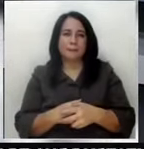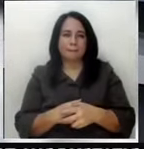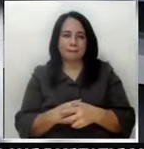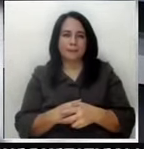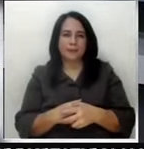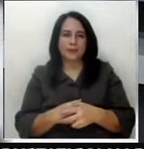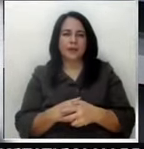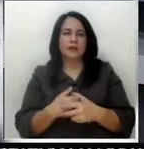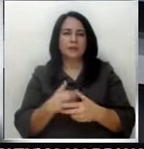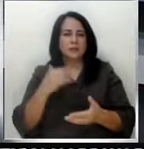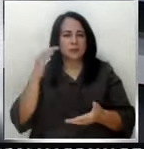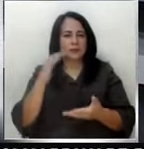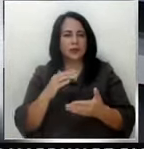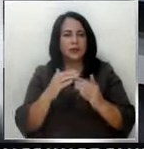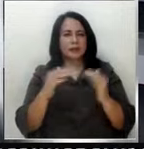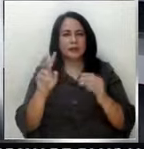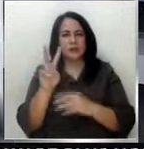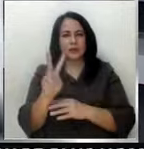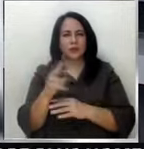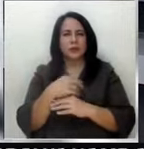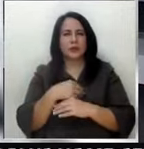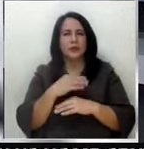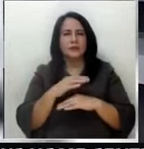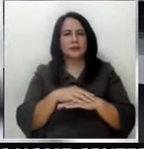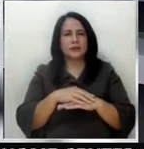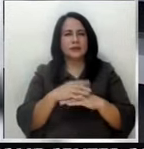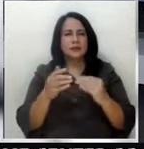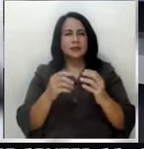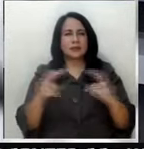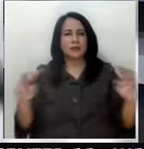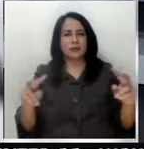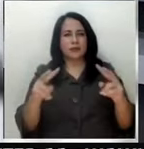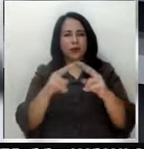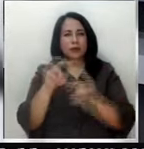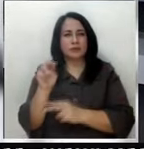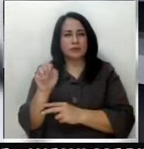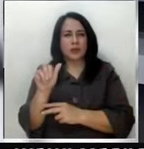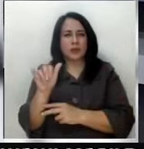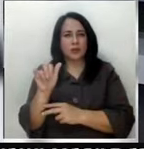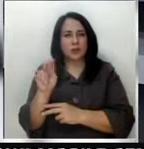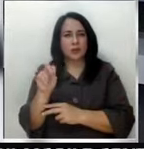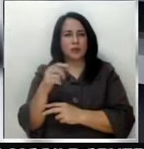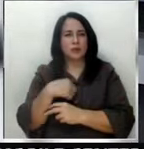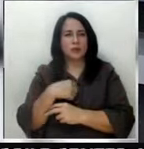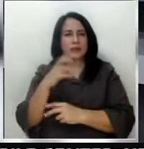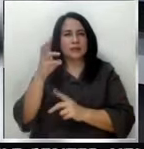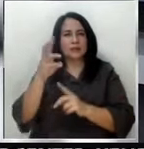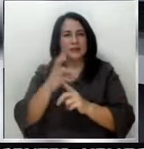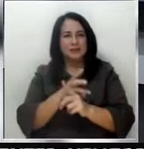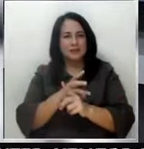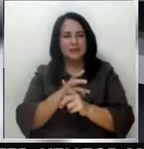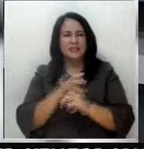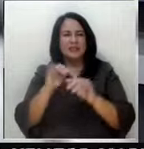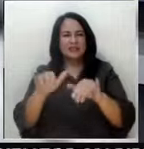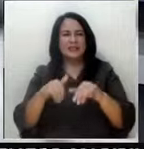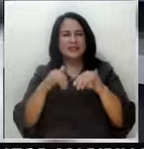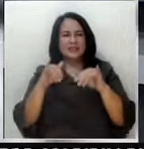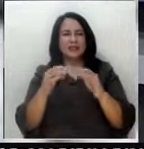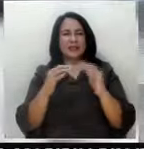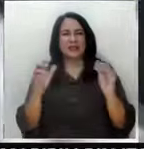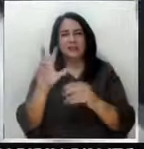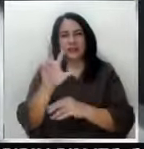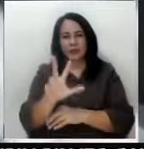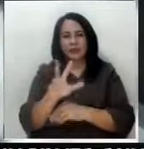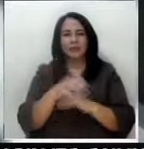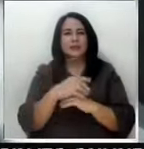Ibinaba na sa level 2 ang alert status sa Bulkang Mayon matapos ang 6 na buwang pananatili sa level 3. Ayon